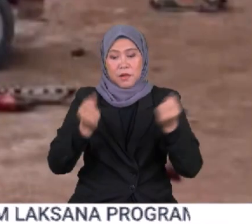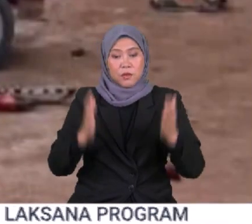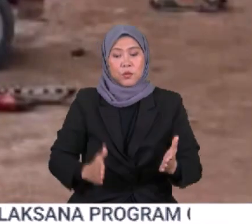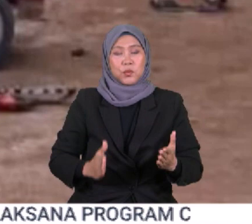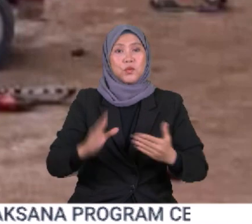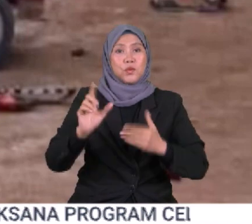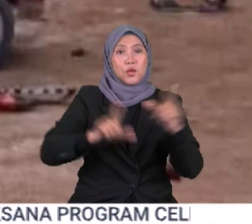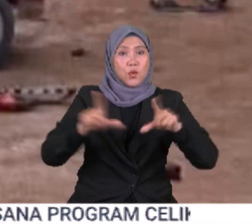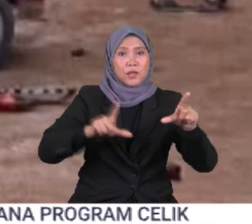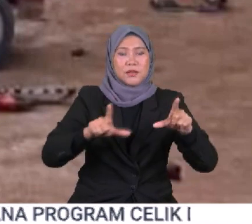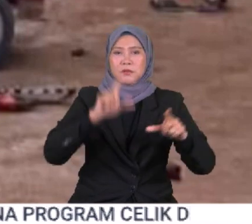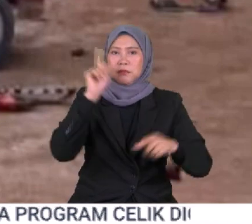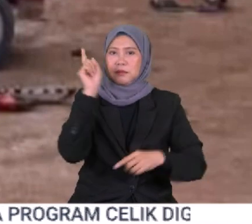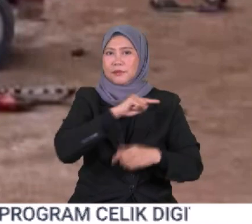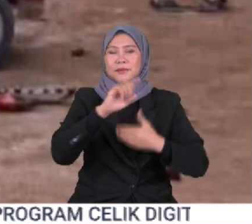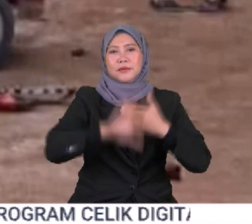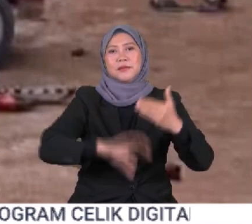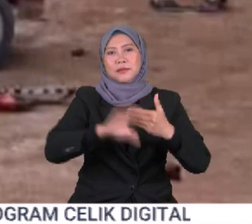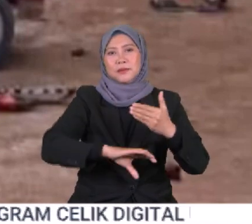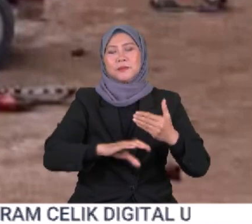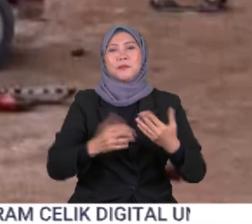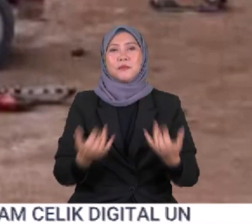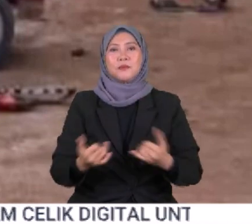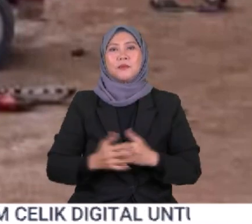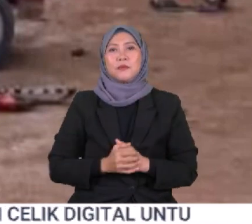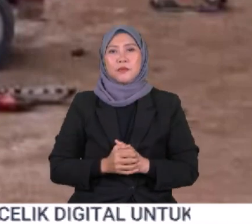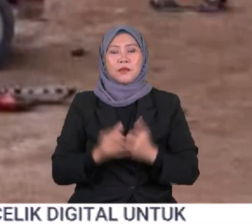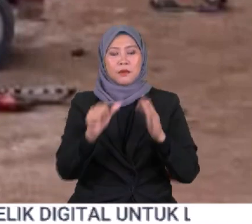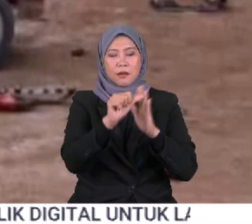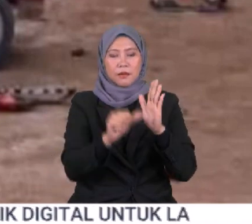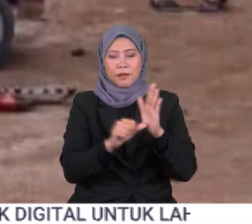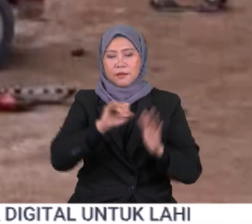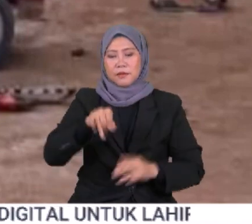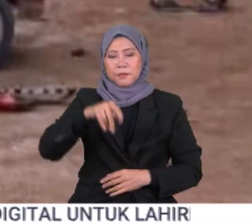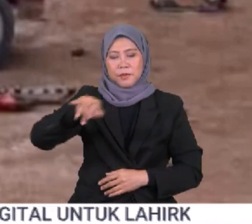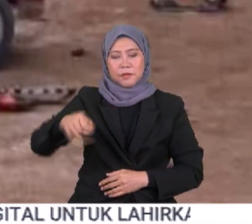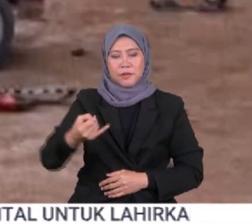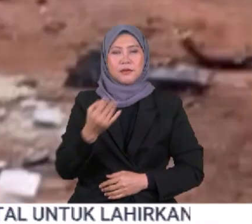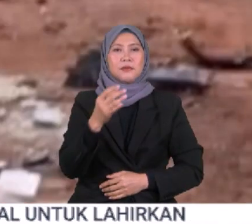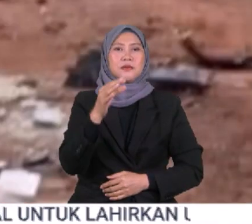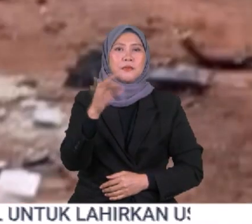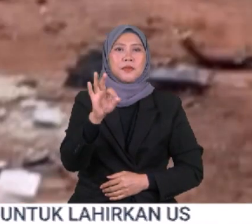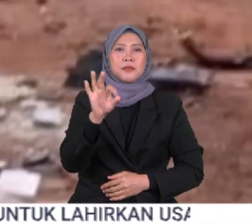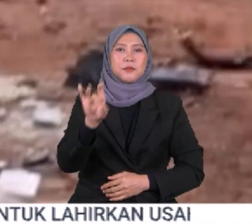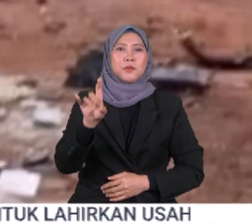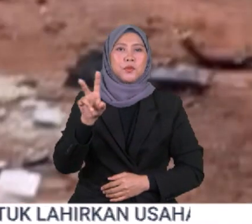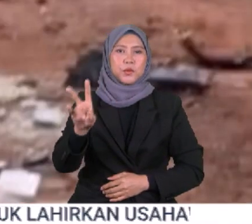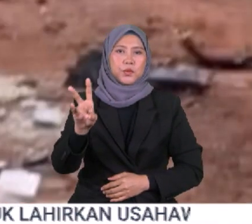berkenaan case section 41 akta pengangkutan Jalan 1987